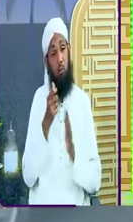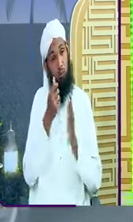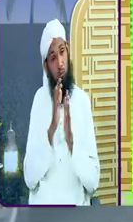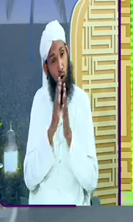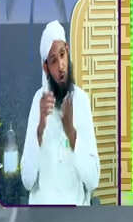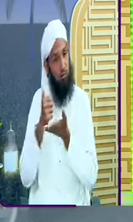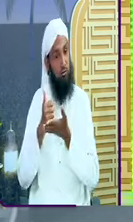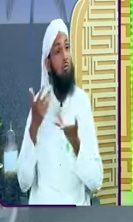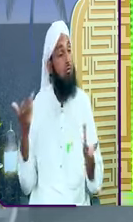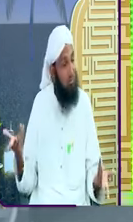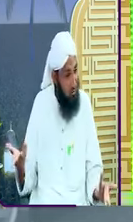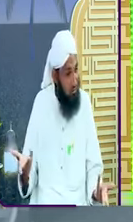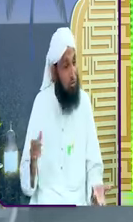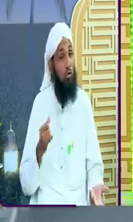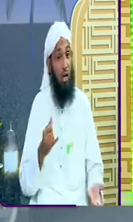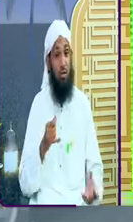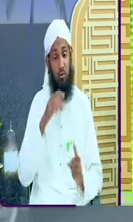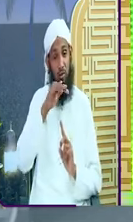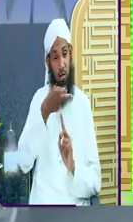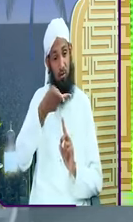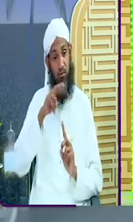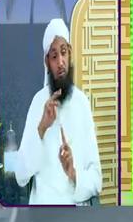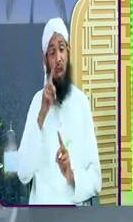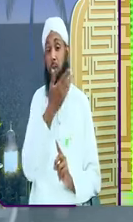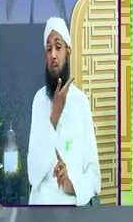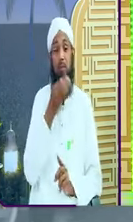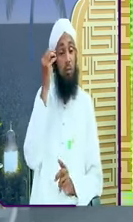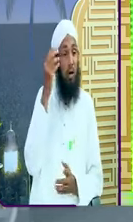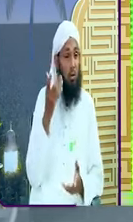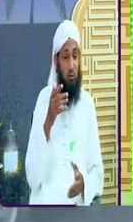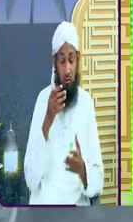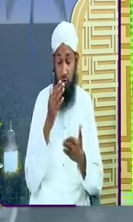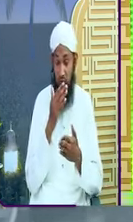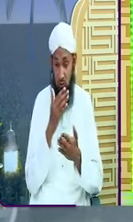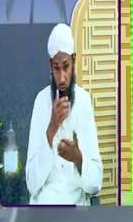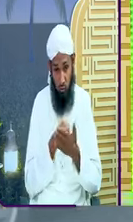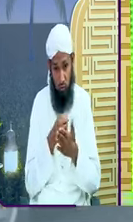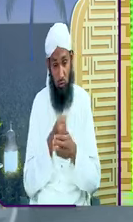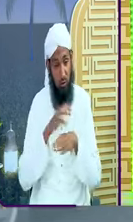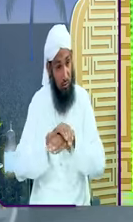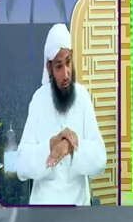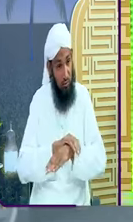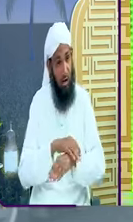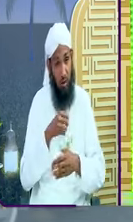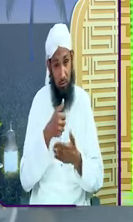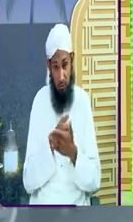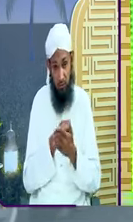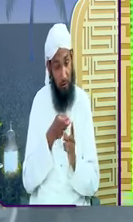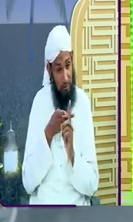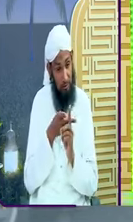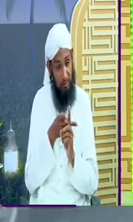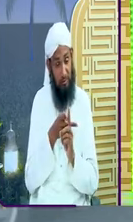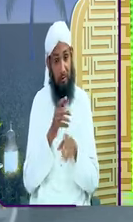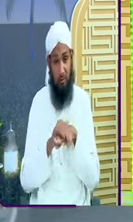اور آپ مدد پھل پھول رہے ہو اس لیے ان کی تو زیادہ خدمت کرنی چاہیے اور ان کو اگنور نہیں